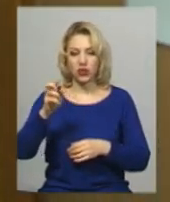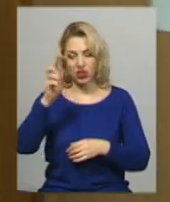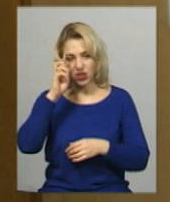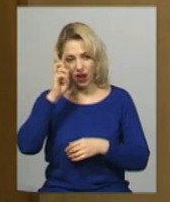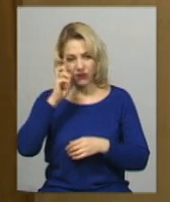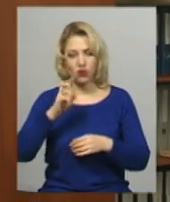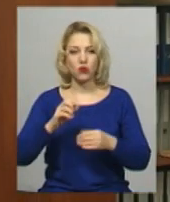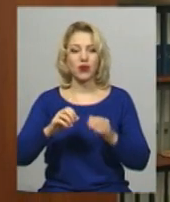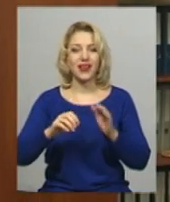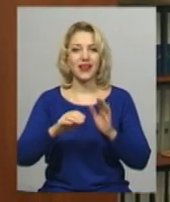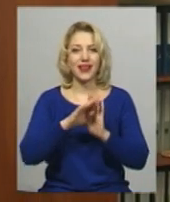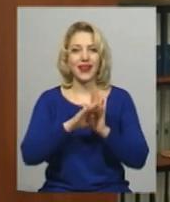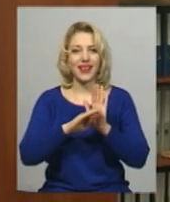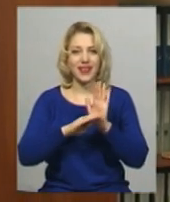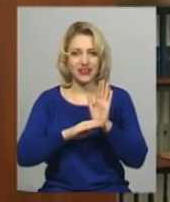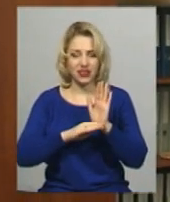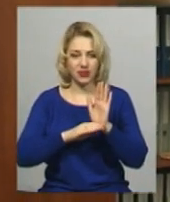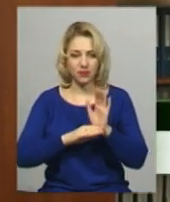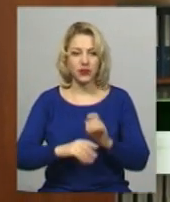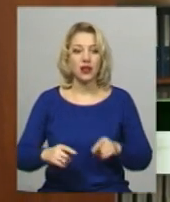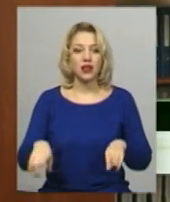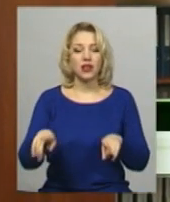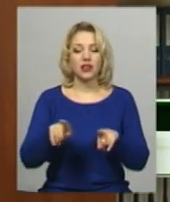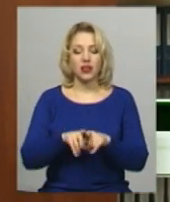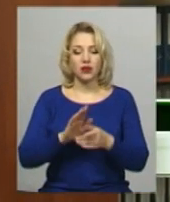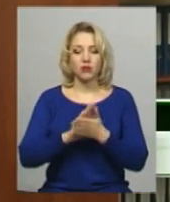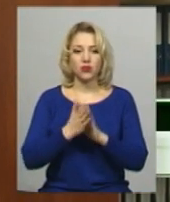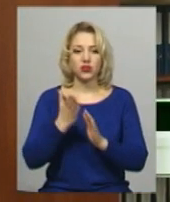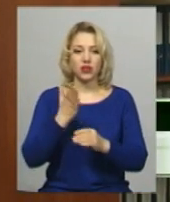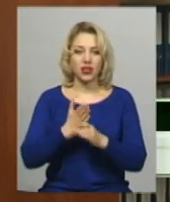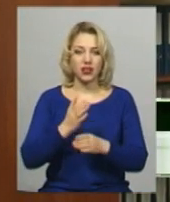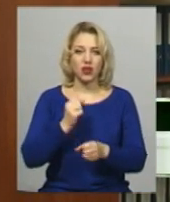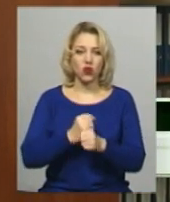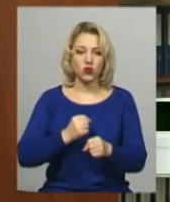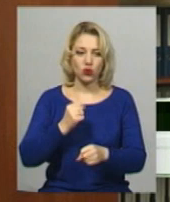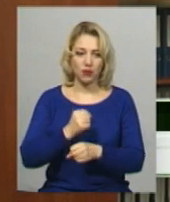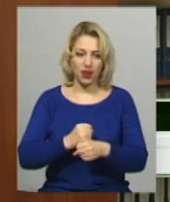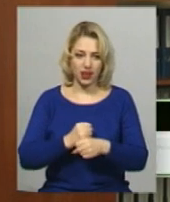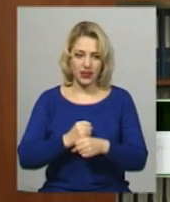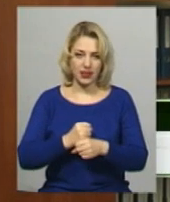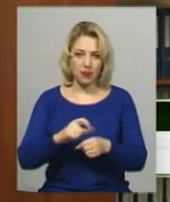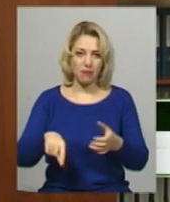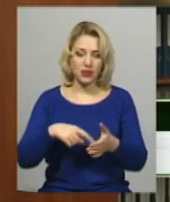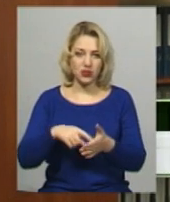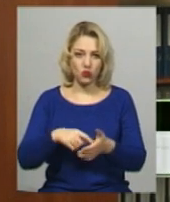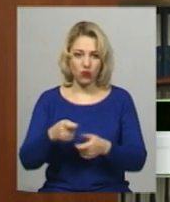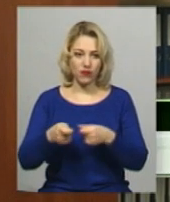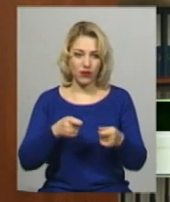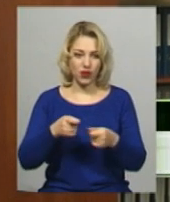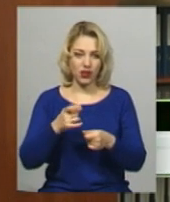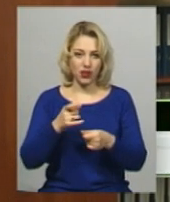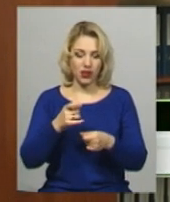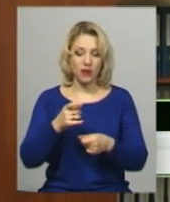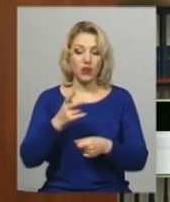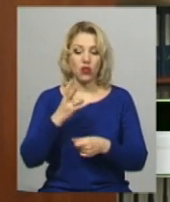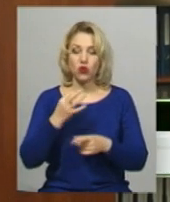автоматизованому реєстрі. Таке положення розробляється міською радою. Воно ще не